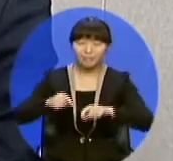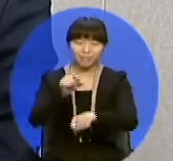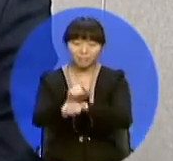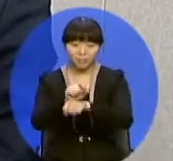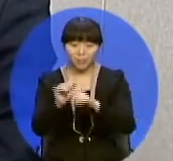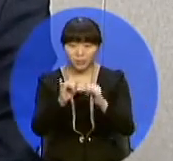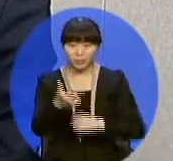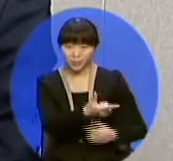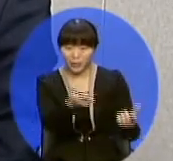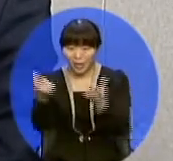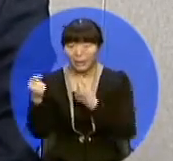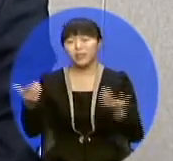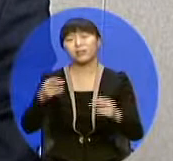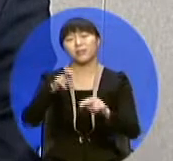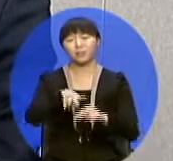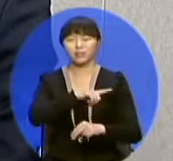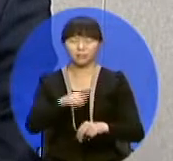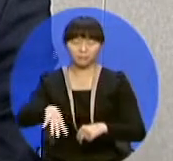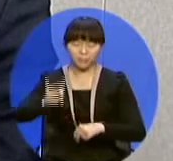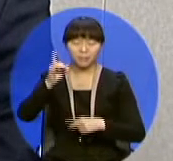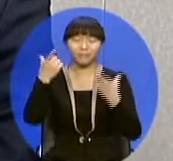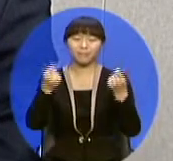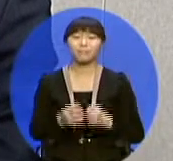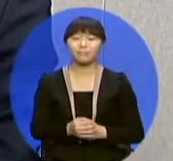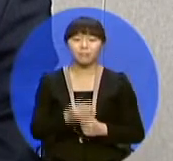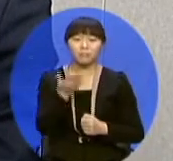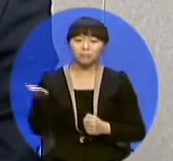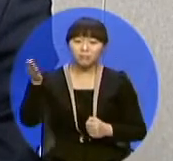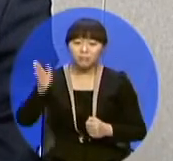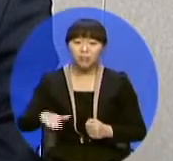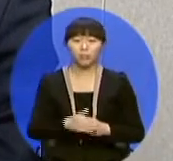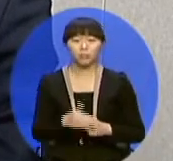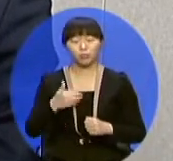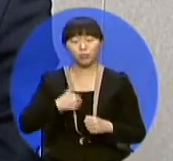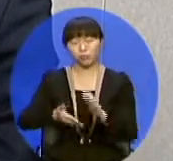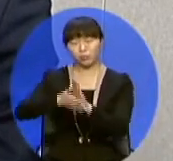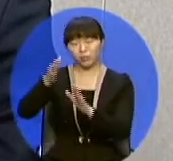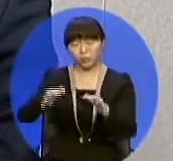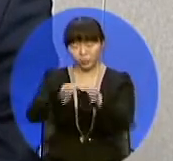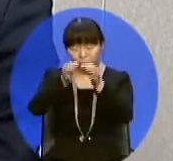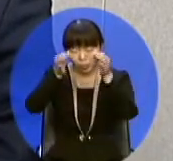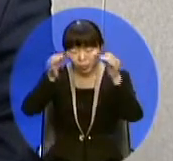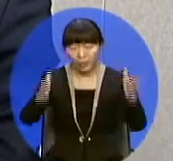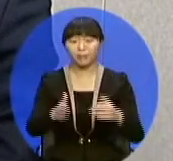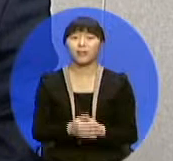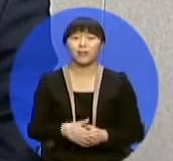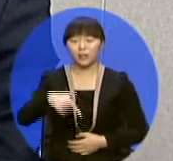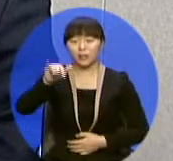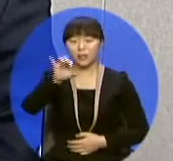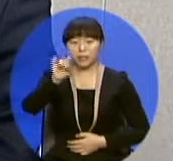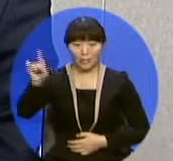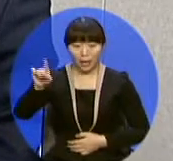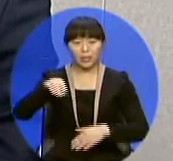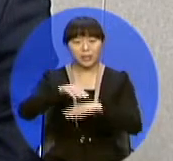그렇듯이 일자리가 최우선이라고 생각합니다. 그러나 우리 광명시는 그동안